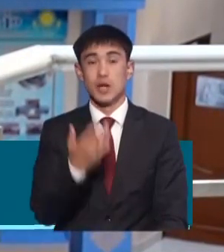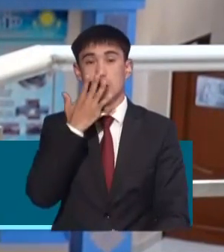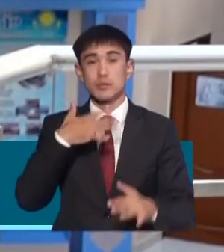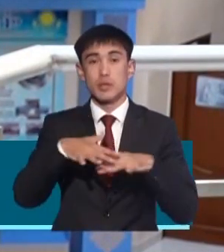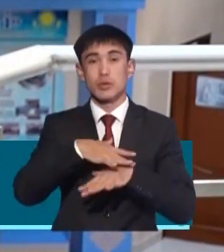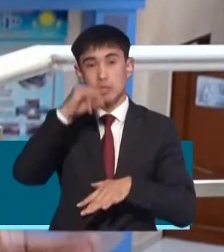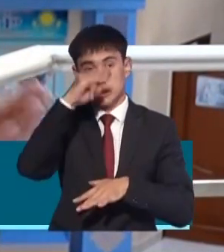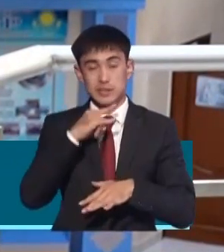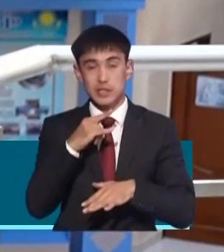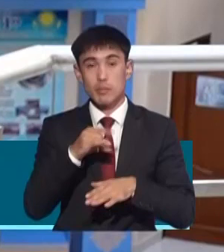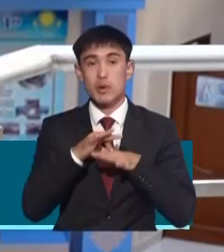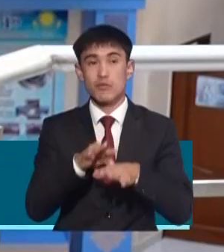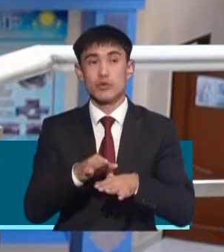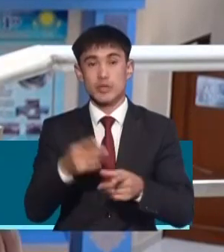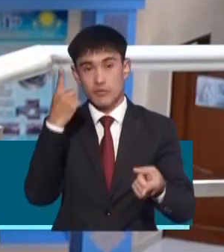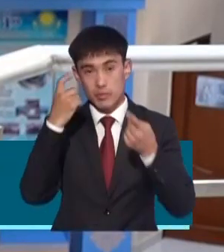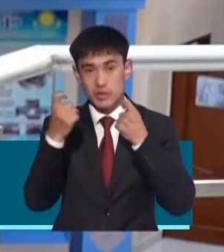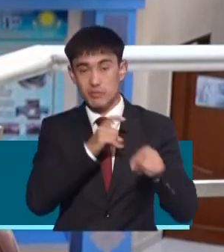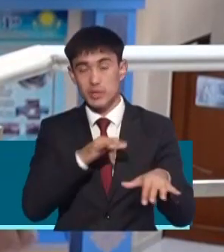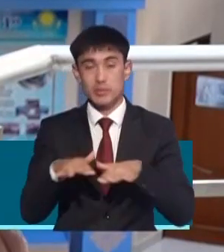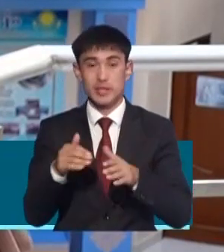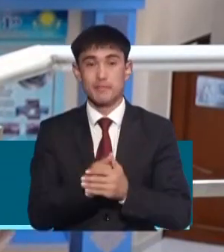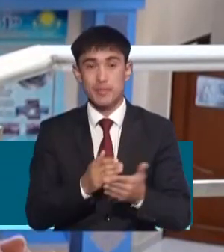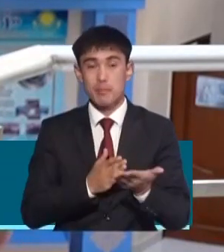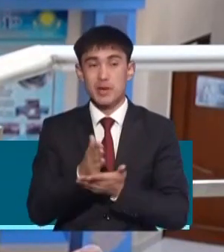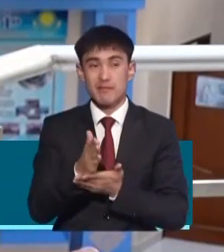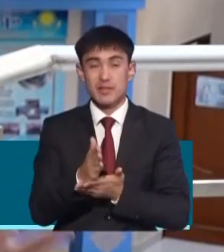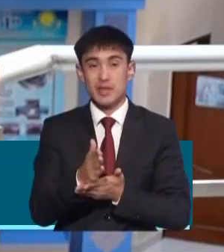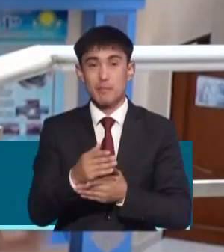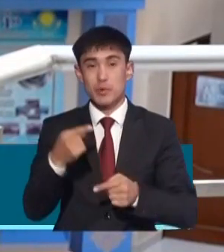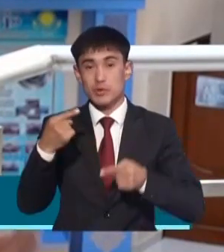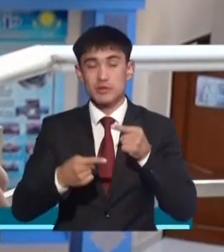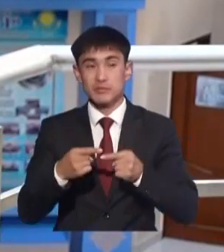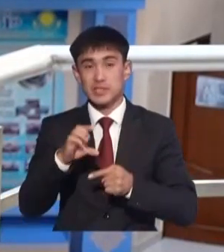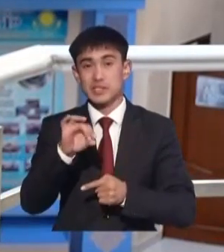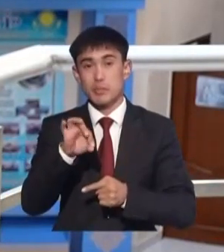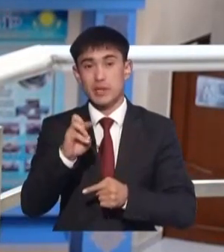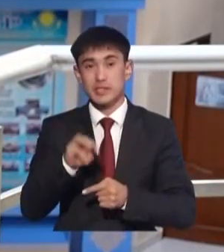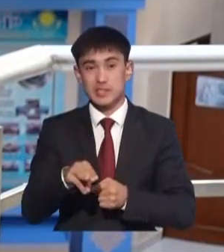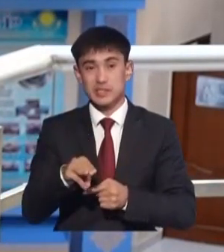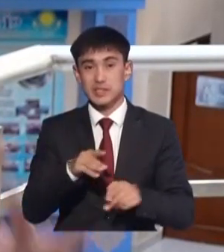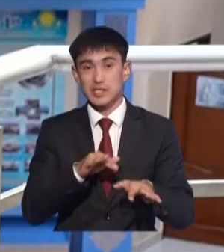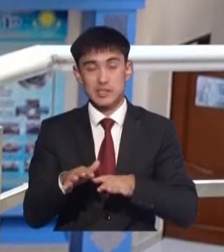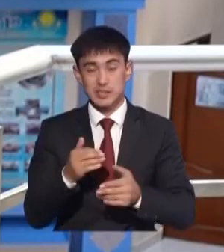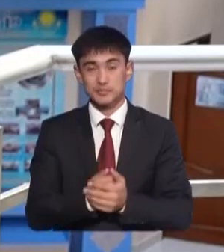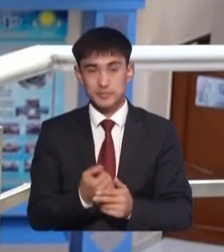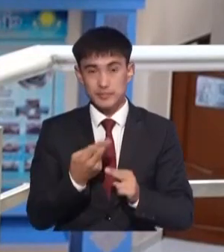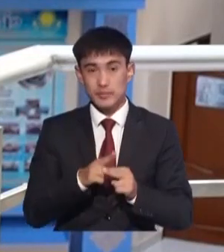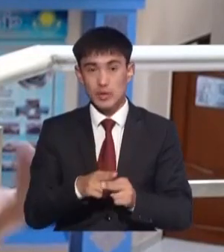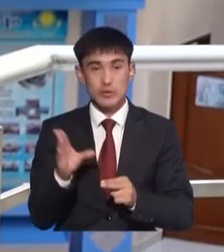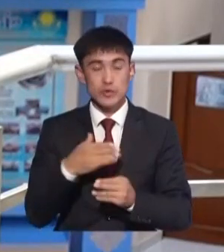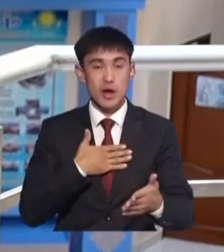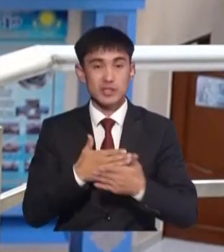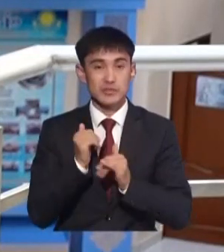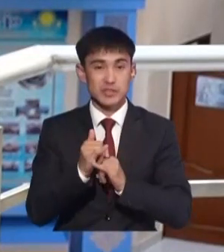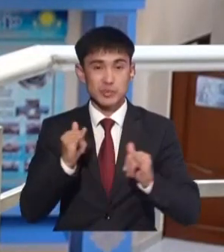Ассамблея народа Казахстана проводит информативные мероприятия, направленные на противодействие сепаратистской деятельности, которая все